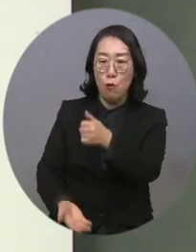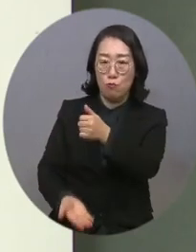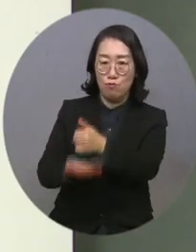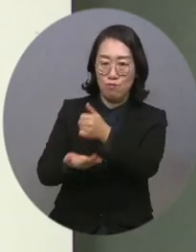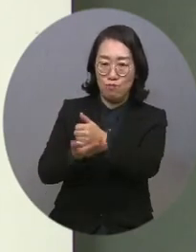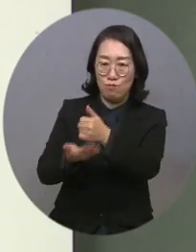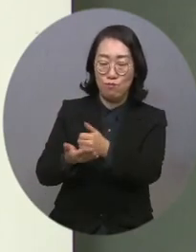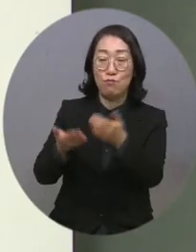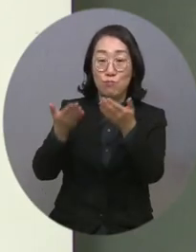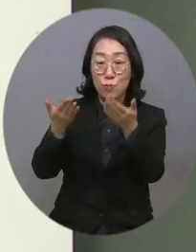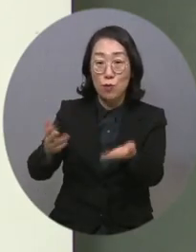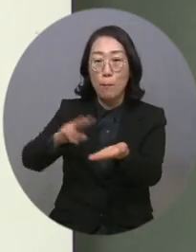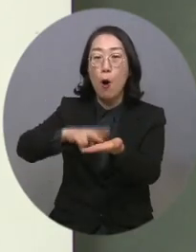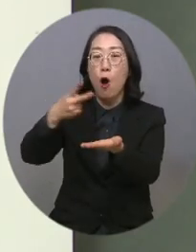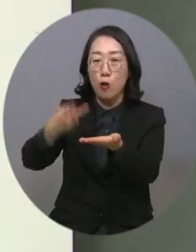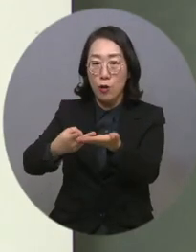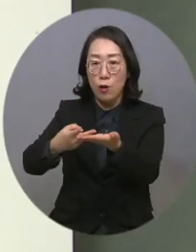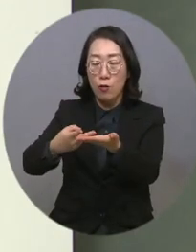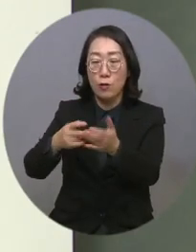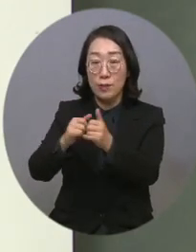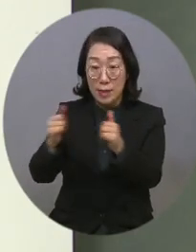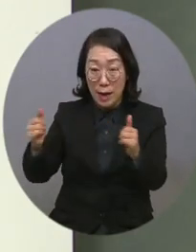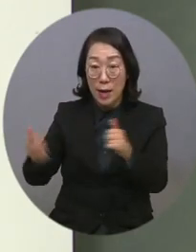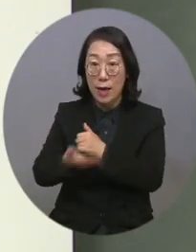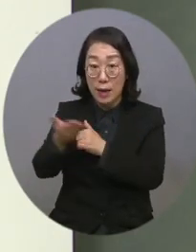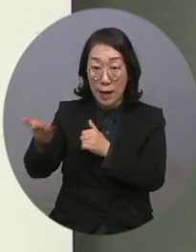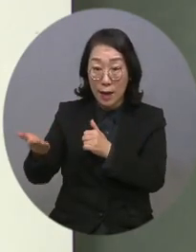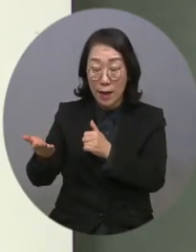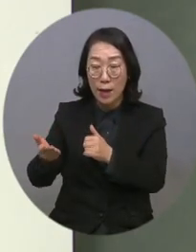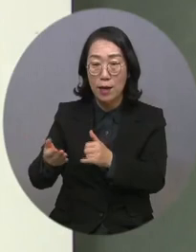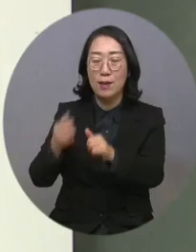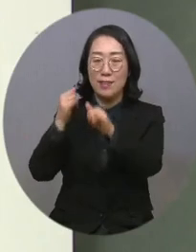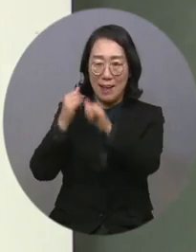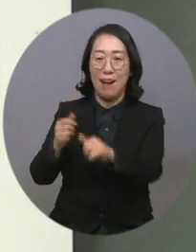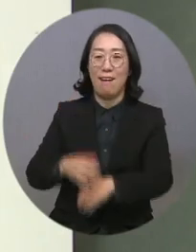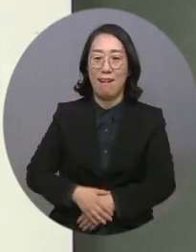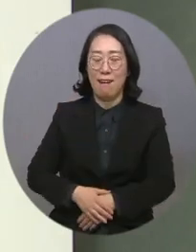뜻으로 수상, 시상을 한